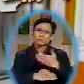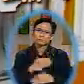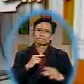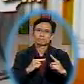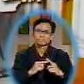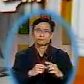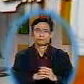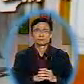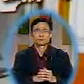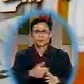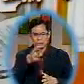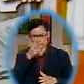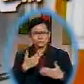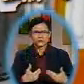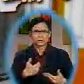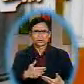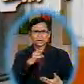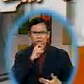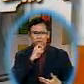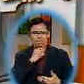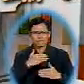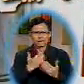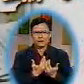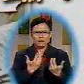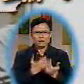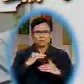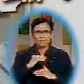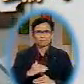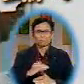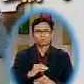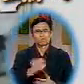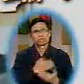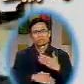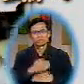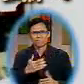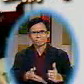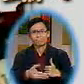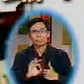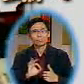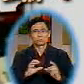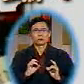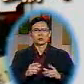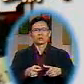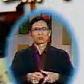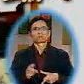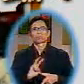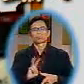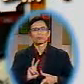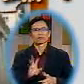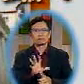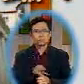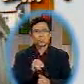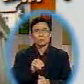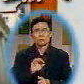嘅。 即係政府自己冇喺一個限定量咧，要聘請一啲殘疾人士，咁所以變咗私人機構面亦都同樣係唔會係